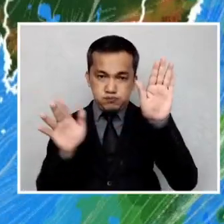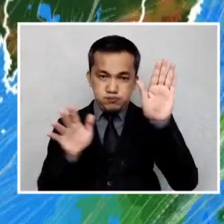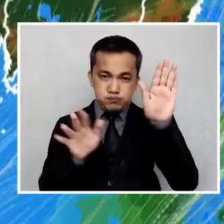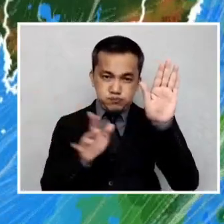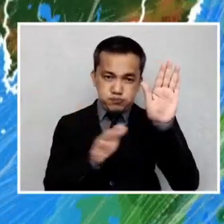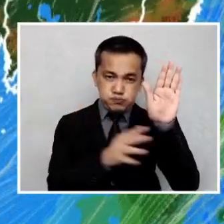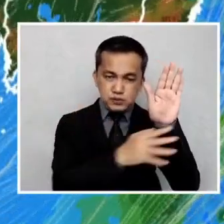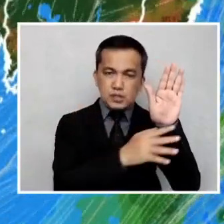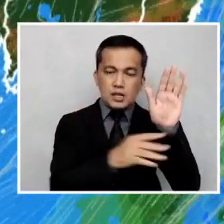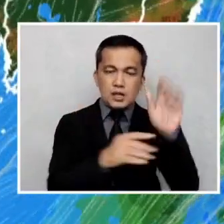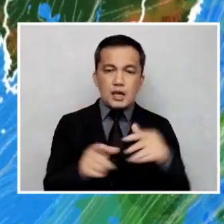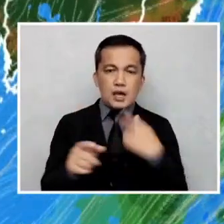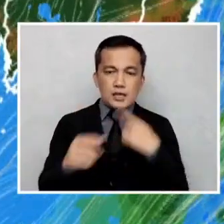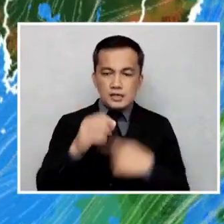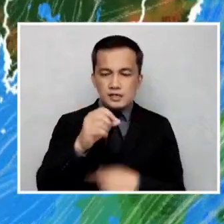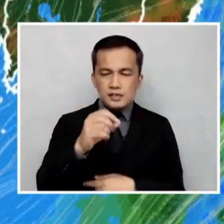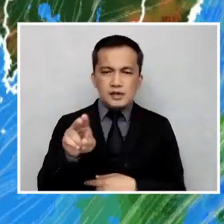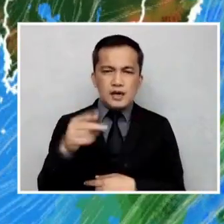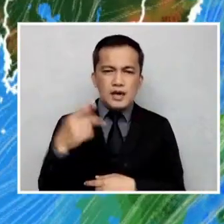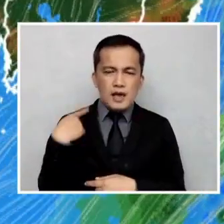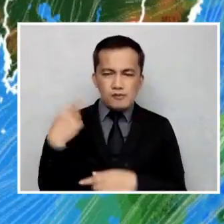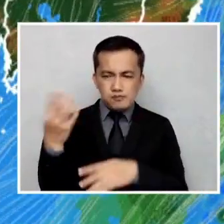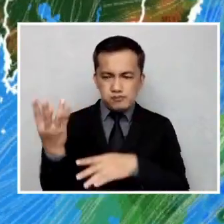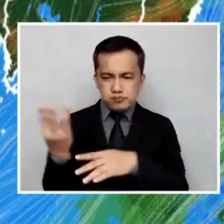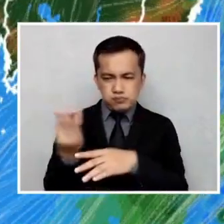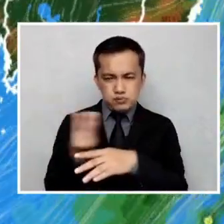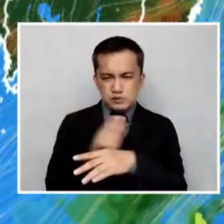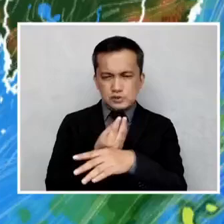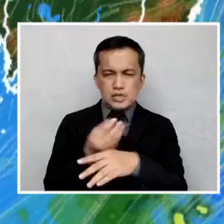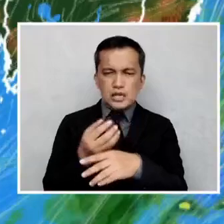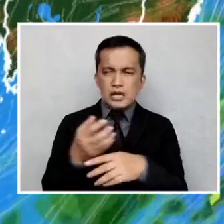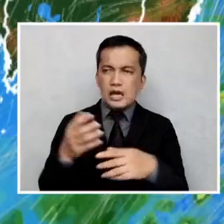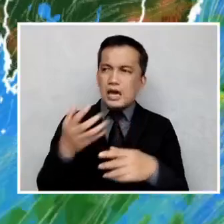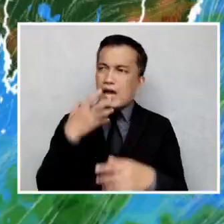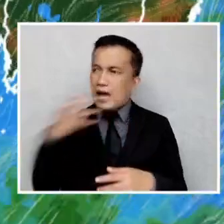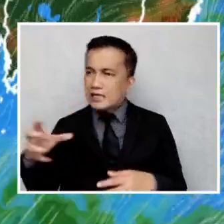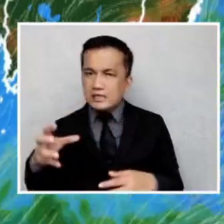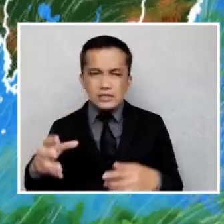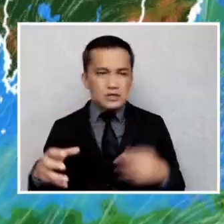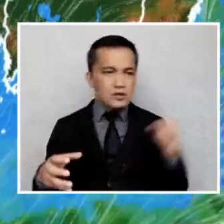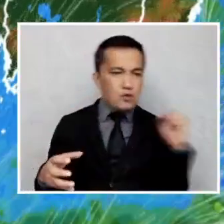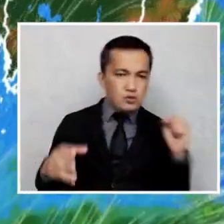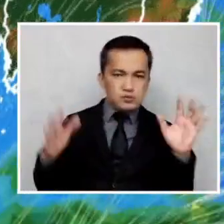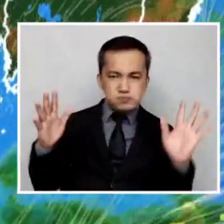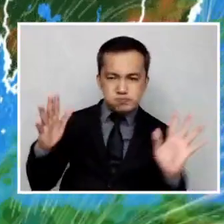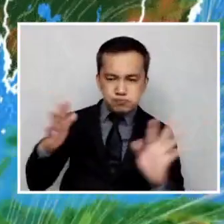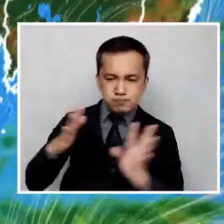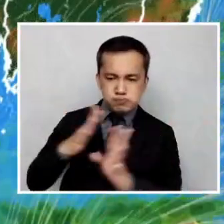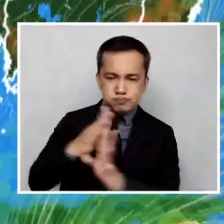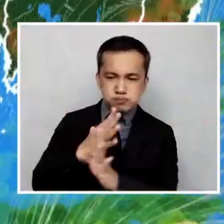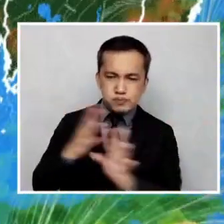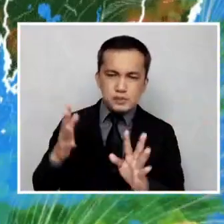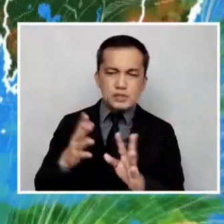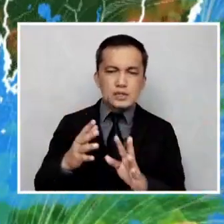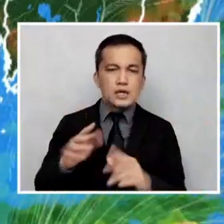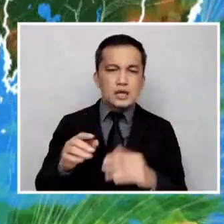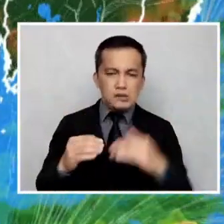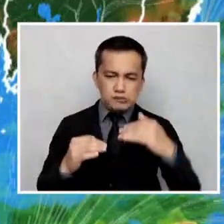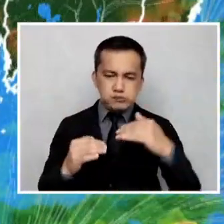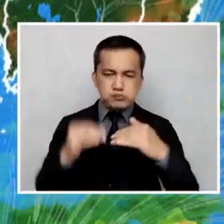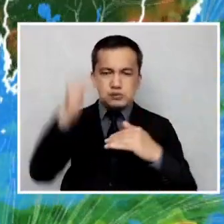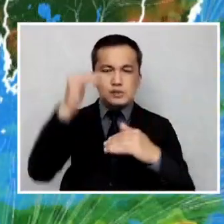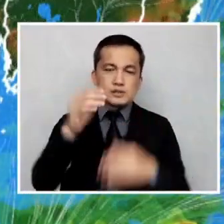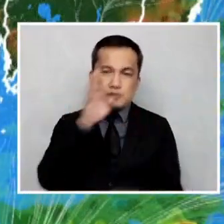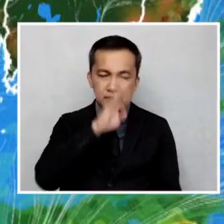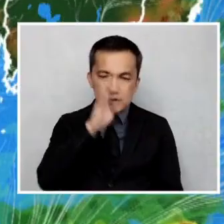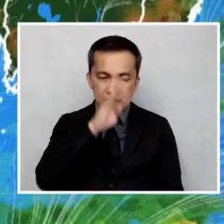line na banggaan ng malamig at mainit na hangin. Hihina ang Amihan sa araw ng Huwebes kaya aakyat po ito ang shear line sa may bahagi ng Bicol Region